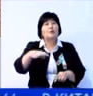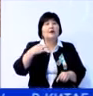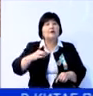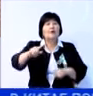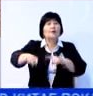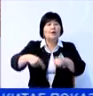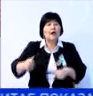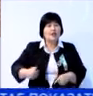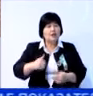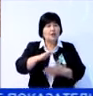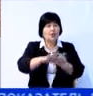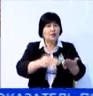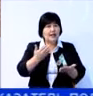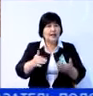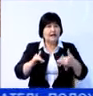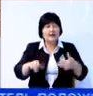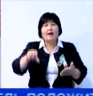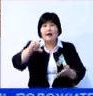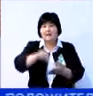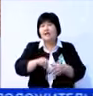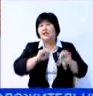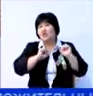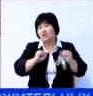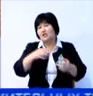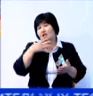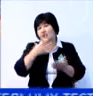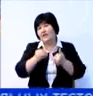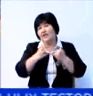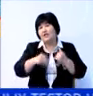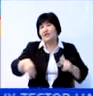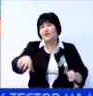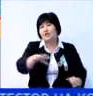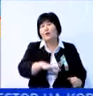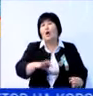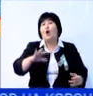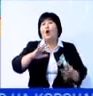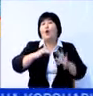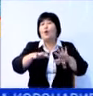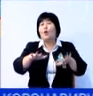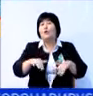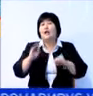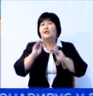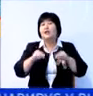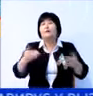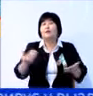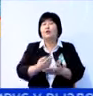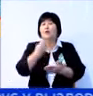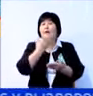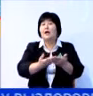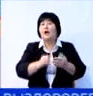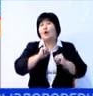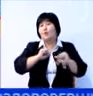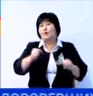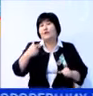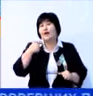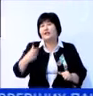правнуки достойно продолжали их дело, стояли на защите своей земли. Онлайн-проект «Жасампас Жасах» вновь доказал – подвиг